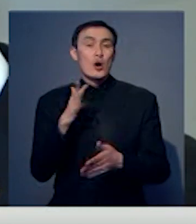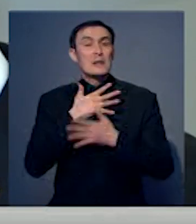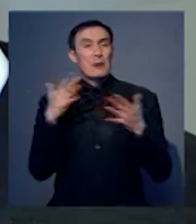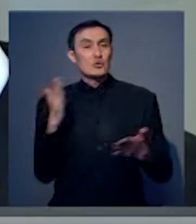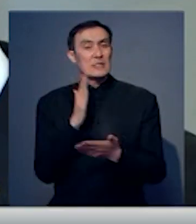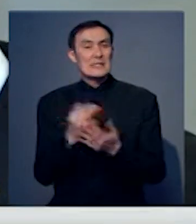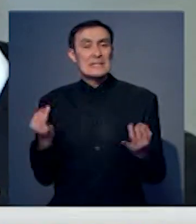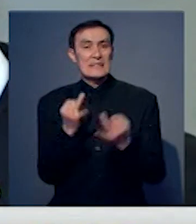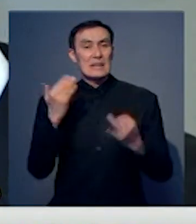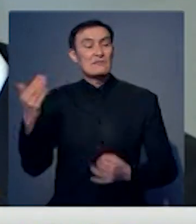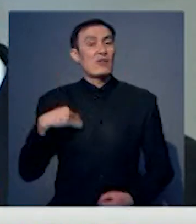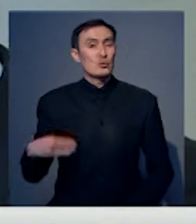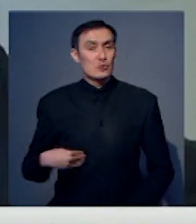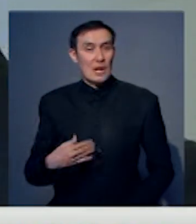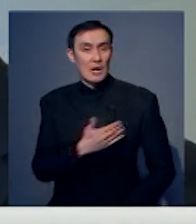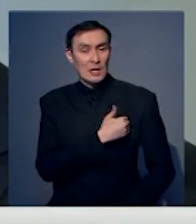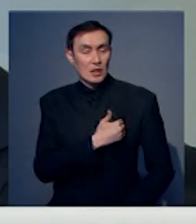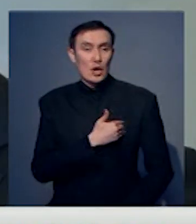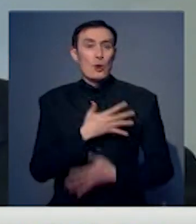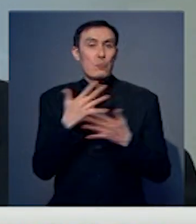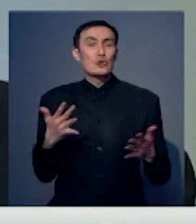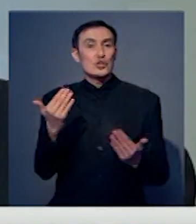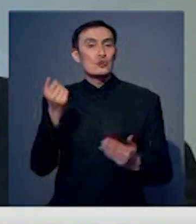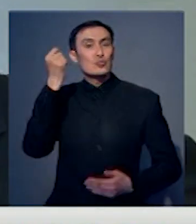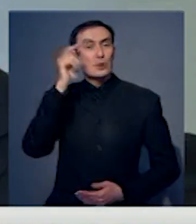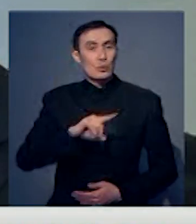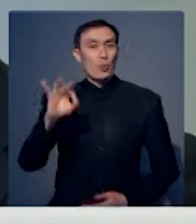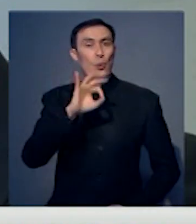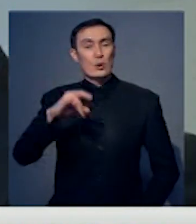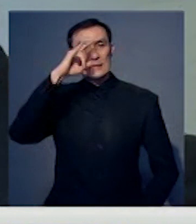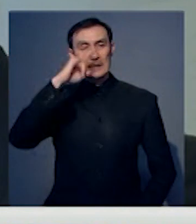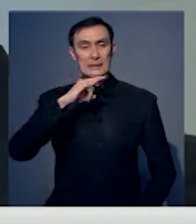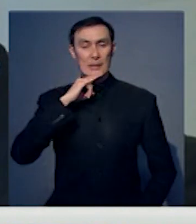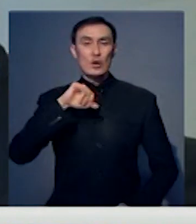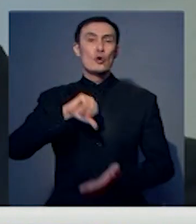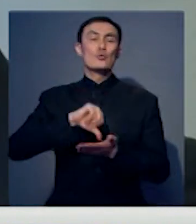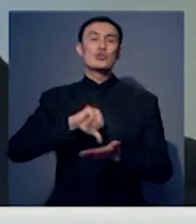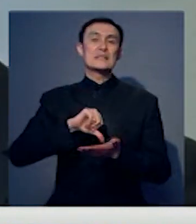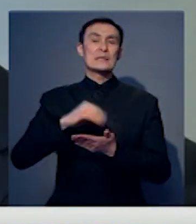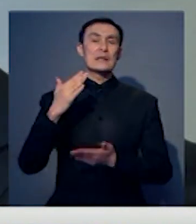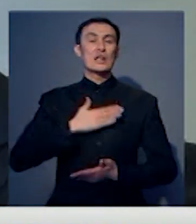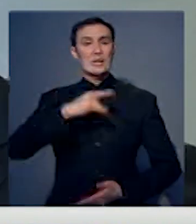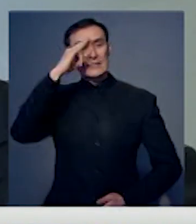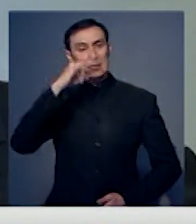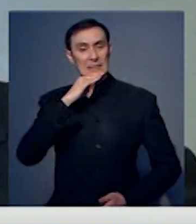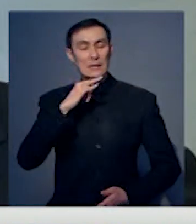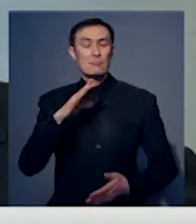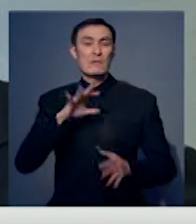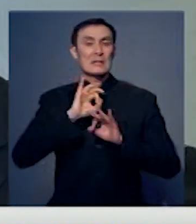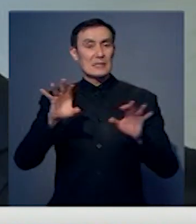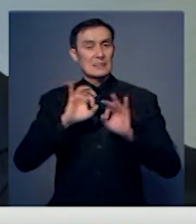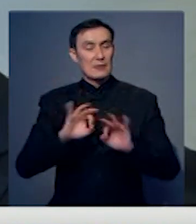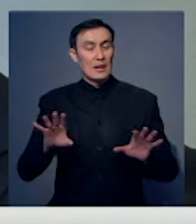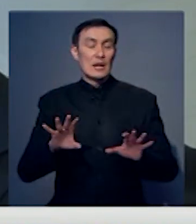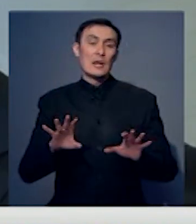со стороны французов, которые все больше узнают Казахстан. Участники с казахстанской стороны в своих